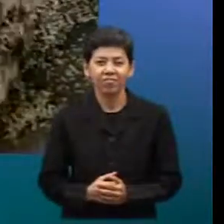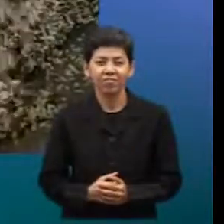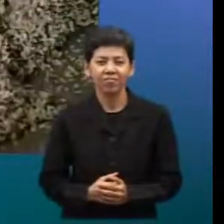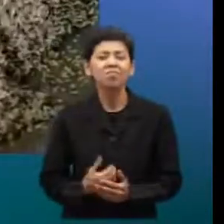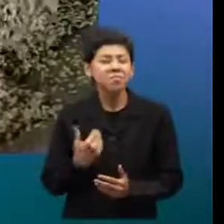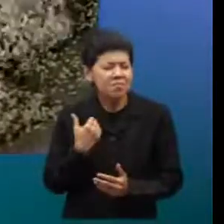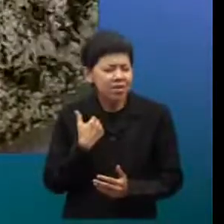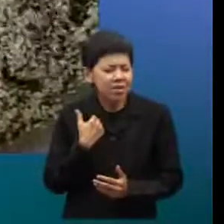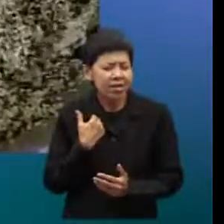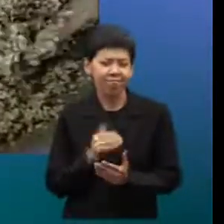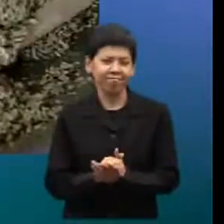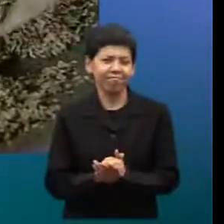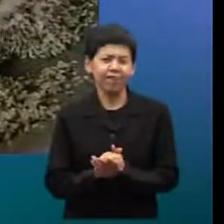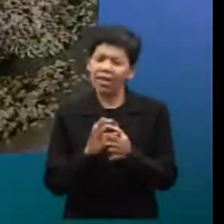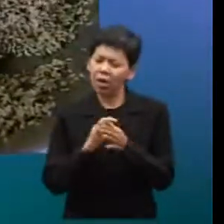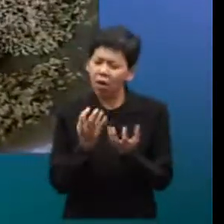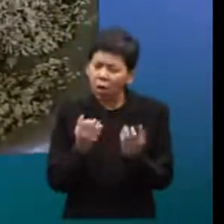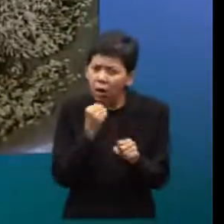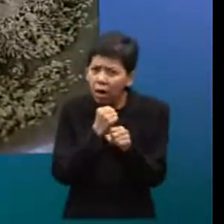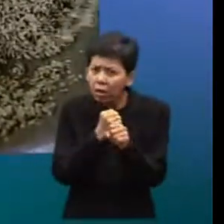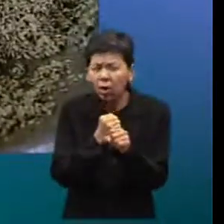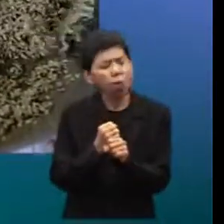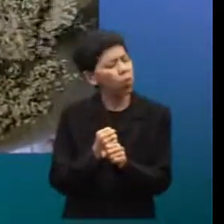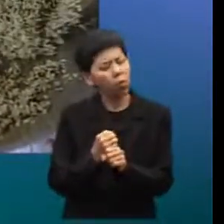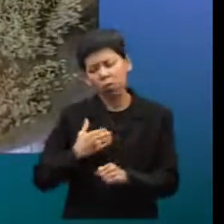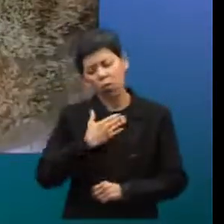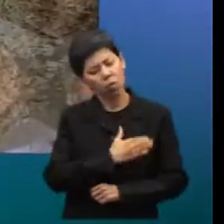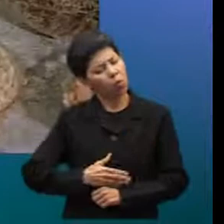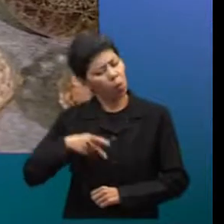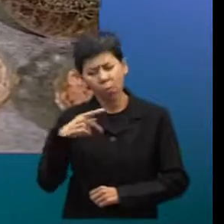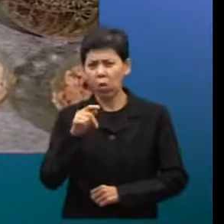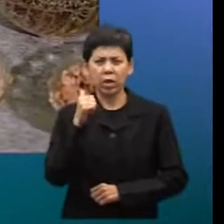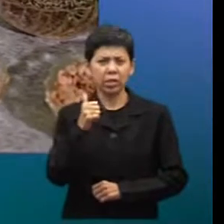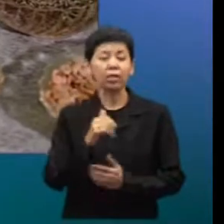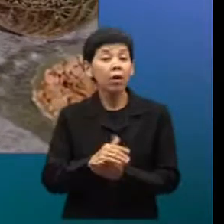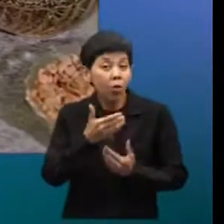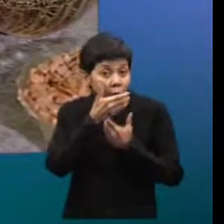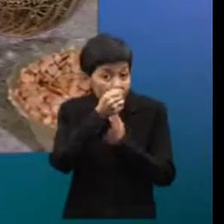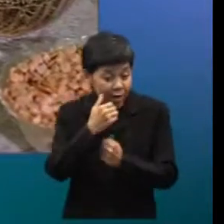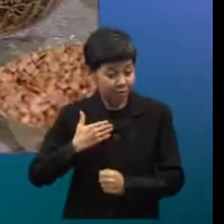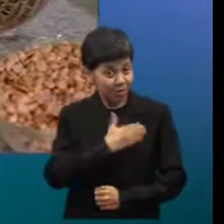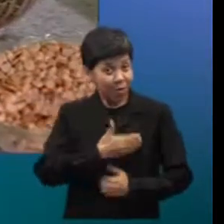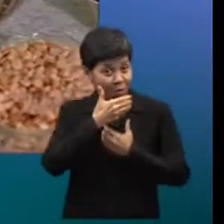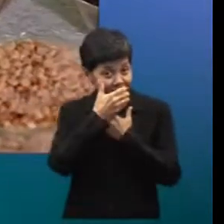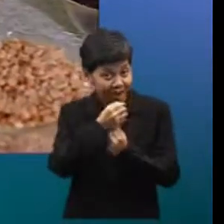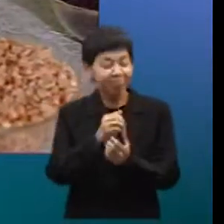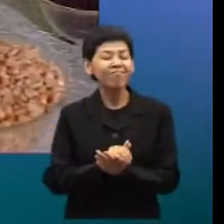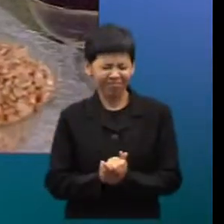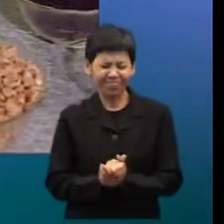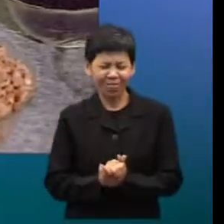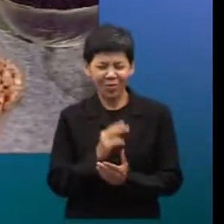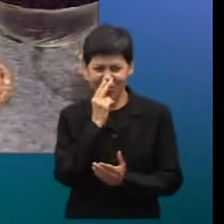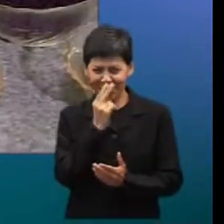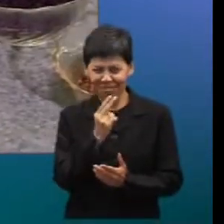ที่สำคัญกว่านั้นก็คือส่วนผสมทุกอย่างมีประโยชน์ต่อร่างกายถ้าใครที่สนใจเรื่องของสุขภาพห้ามพล